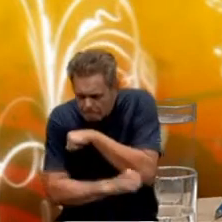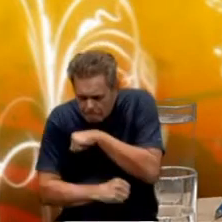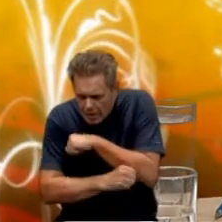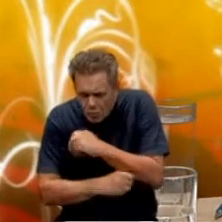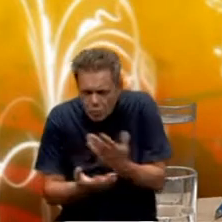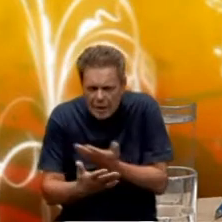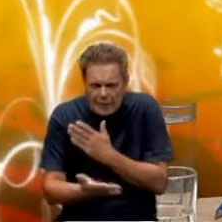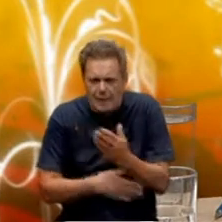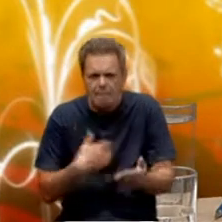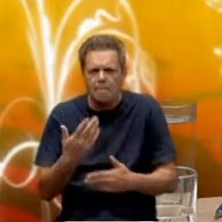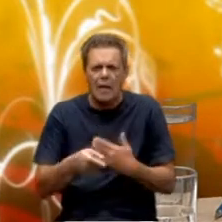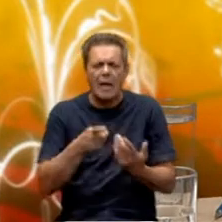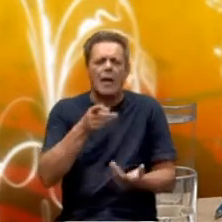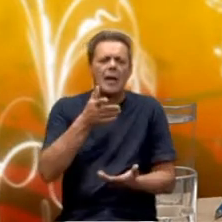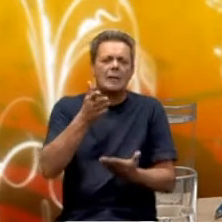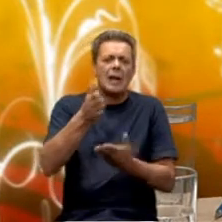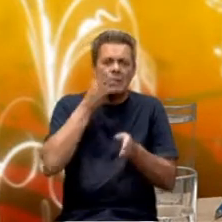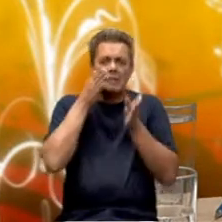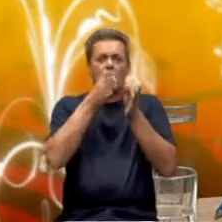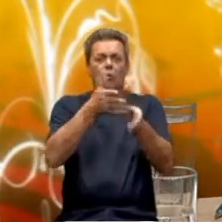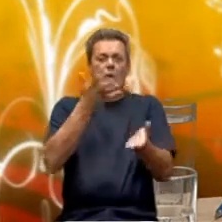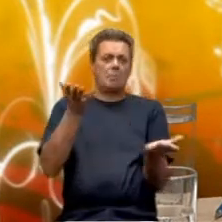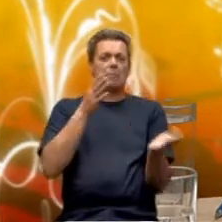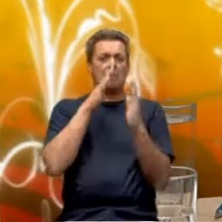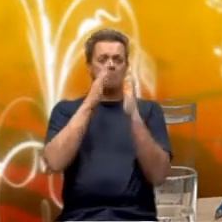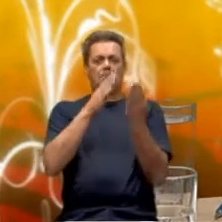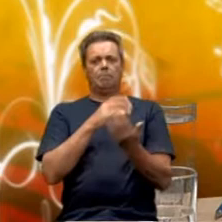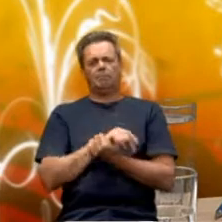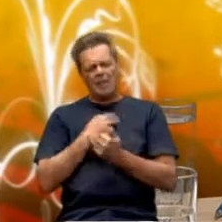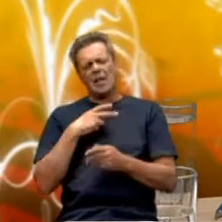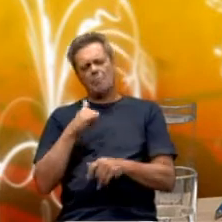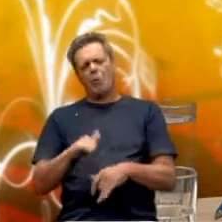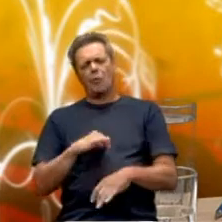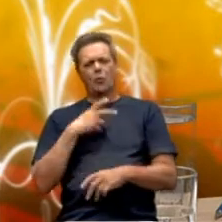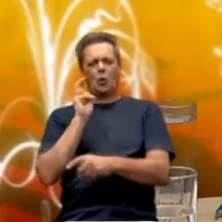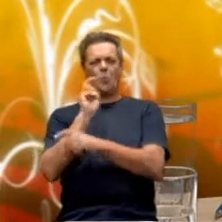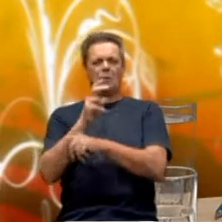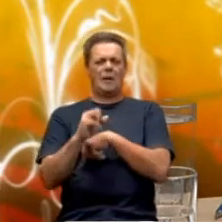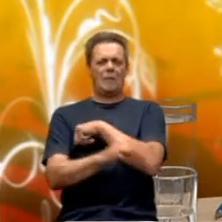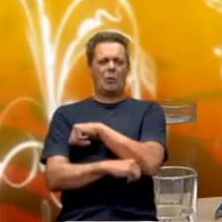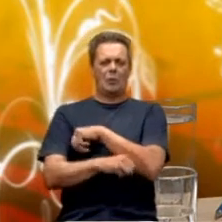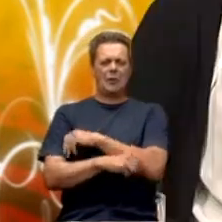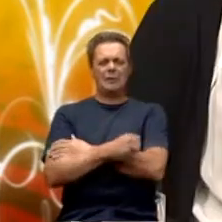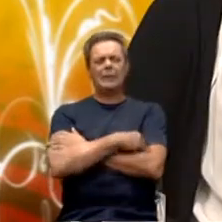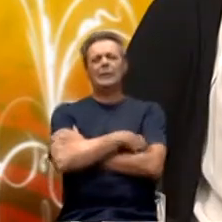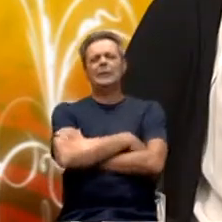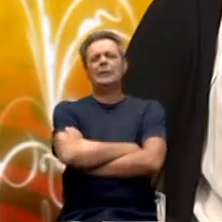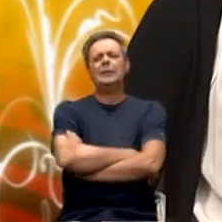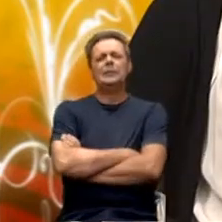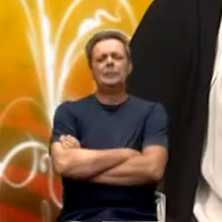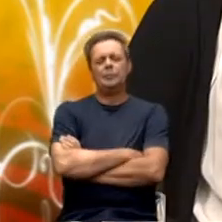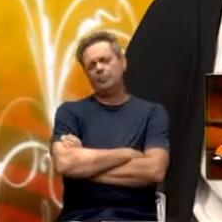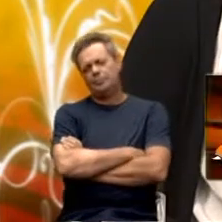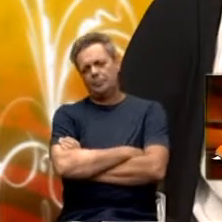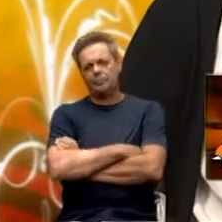se orijentirali prema nekoj profesiji koja će vas još... Ove godine sam upisala faks, kineziološki fakultet. Bravo.